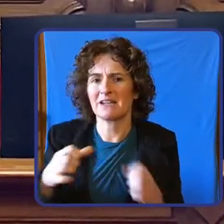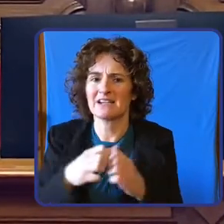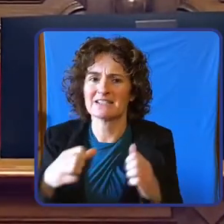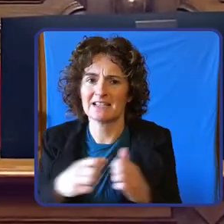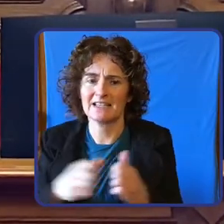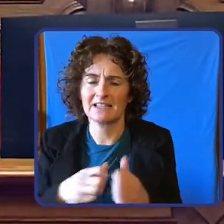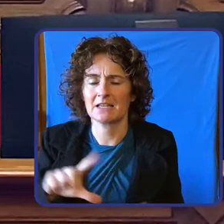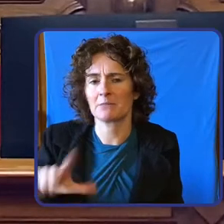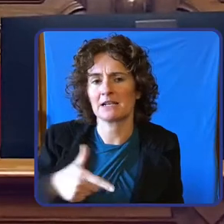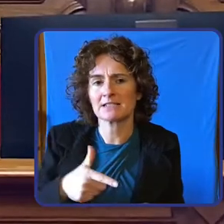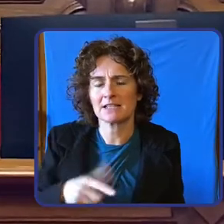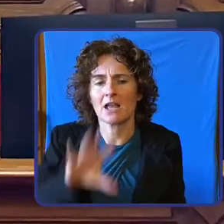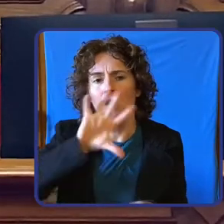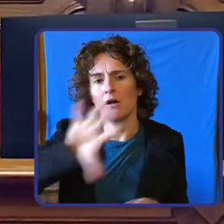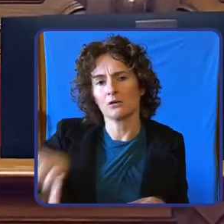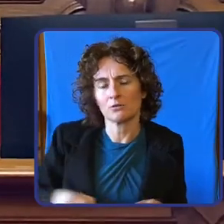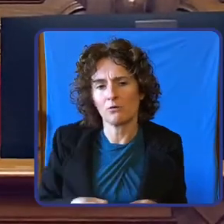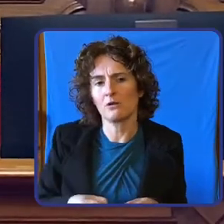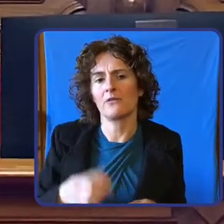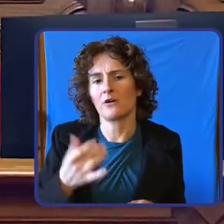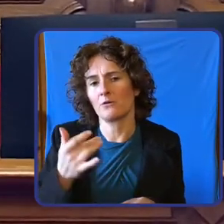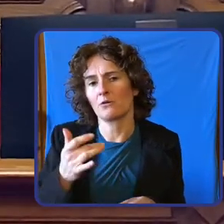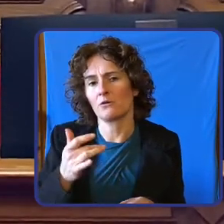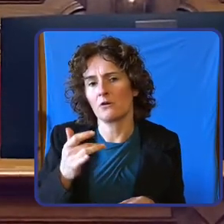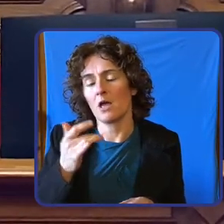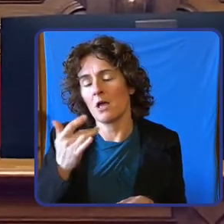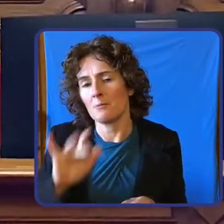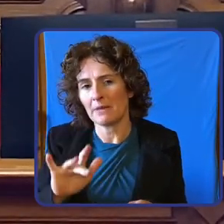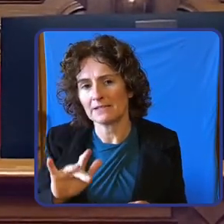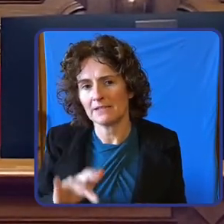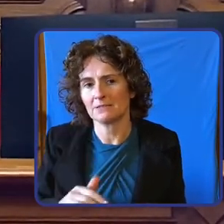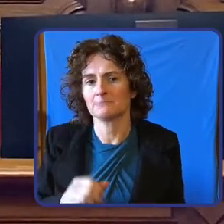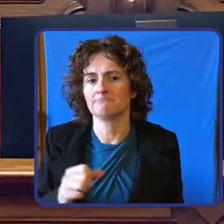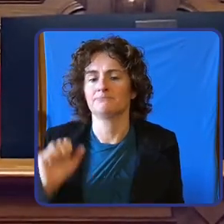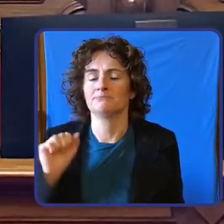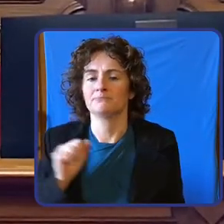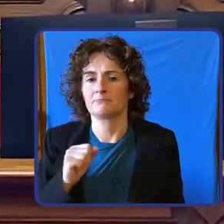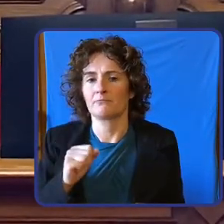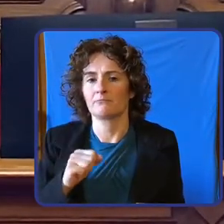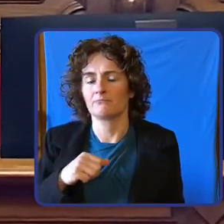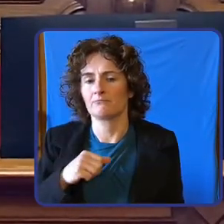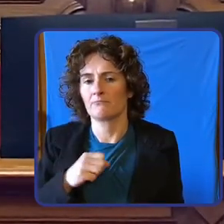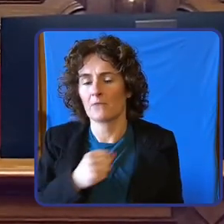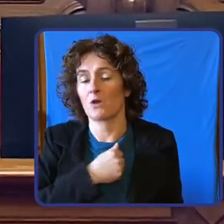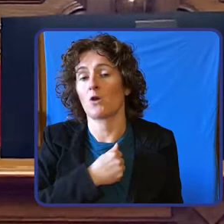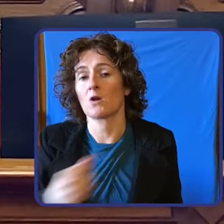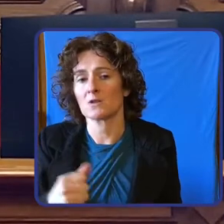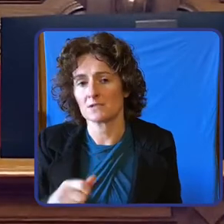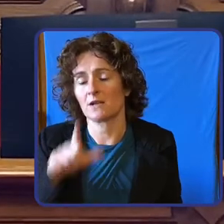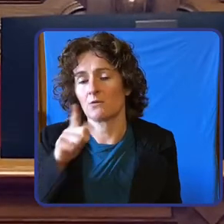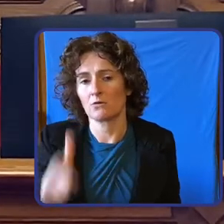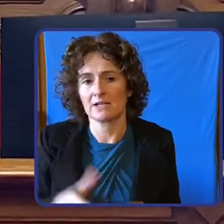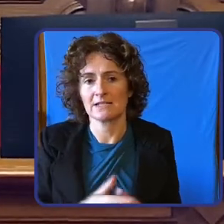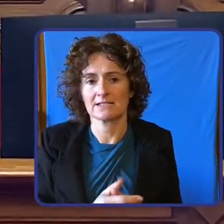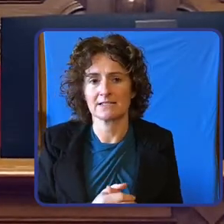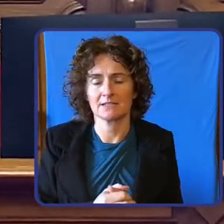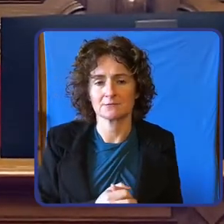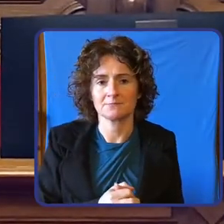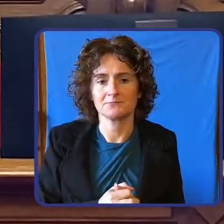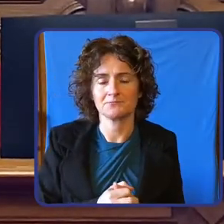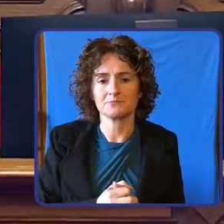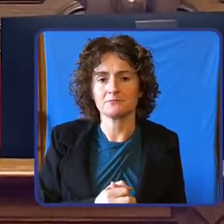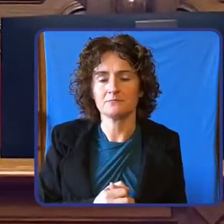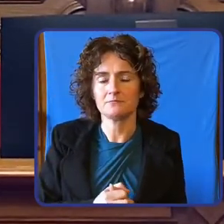hogy pillanatnyilag ennek a kultúrának nincs többsége, az nem azt jelenti, hogy nem ez az egyetlen kiút Magyarország borzasztó, nyomorúságos helyzetéből.